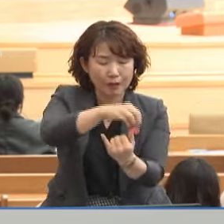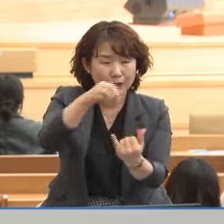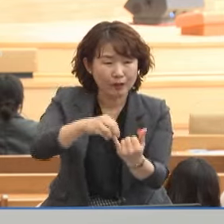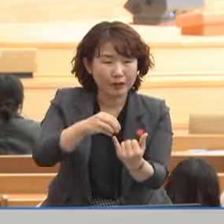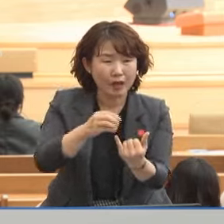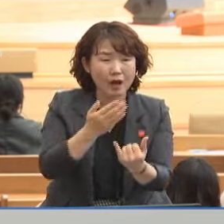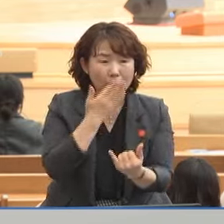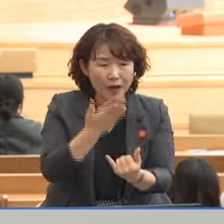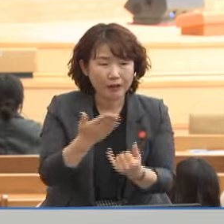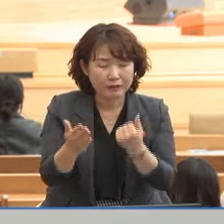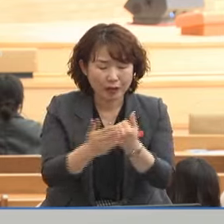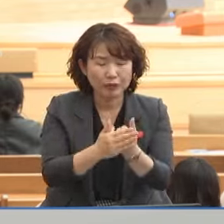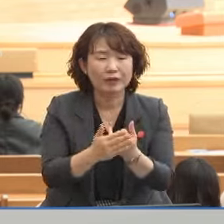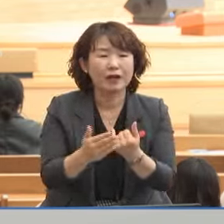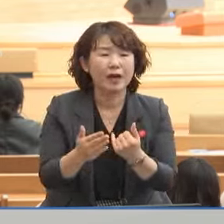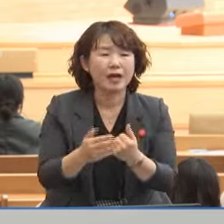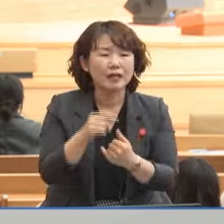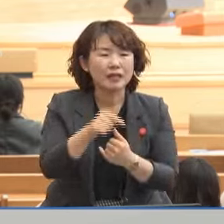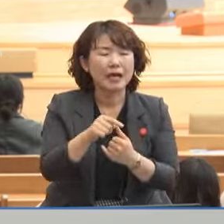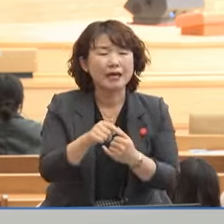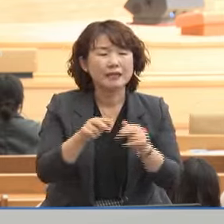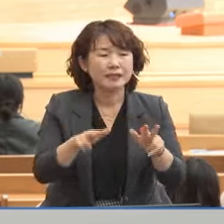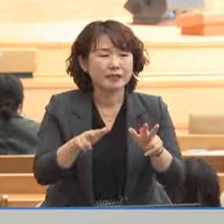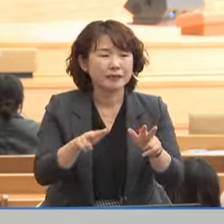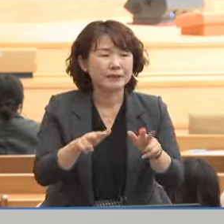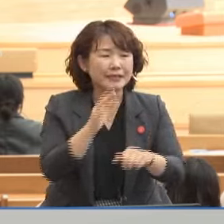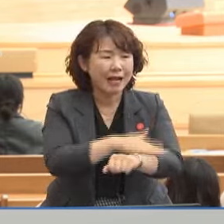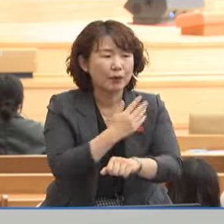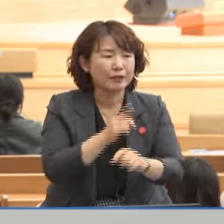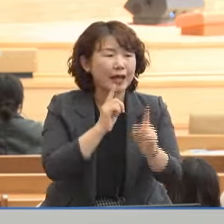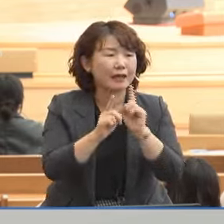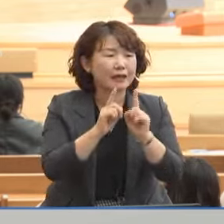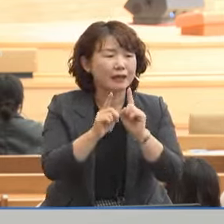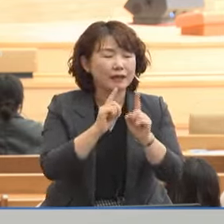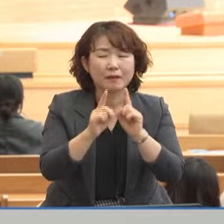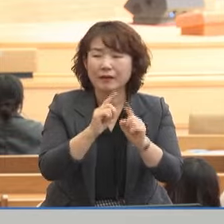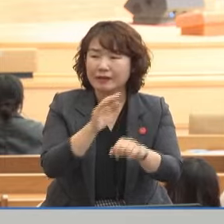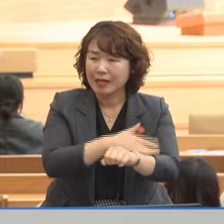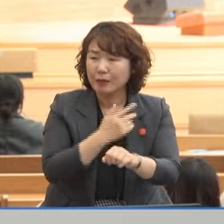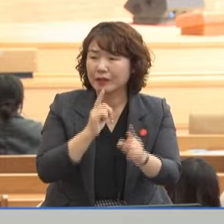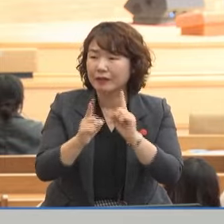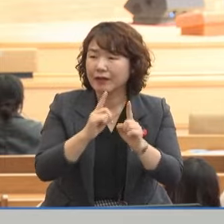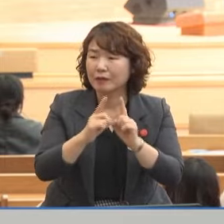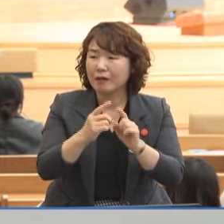될 수 있으니까. 이게 오늘날의 교육이에요.